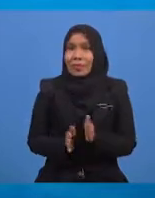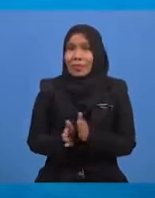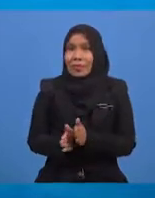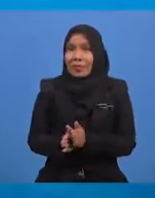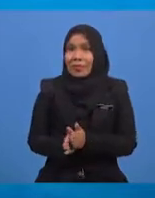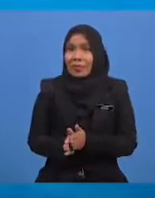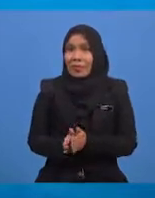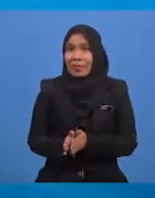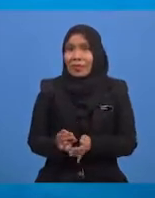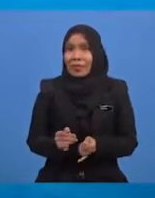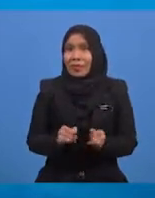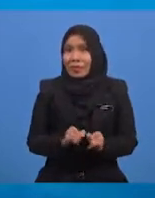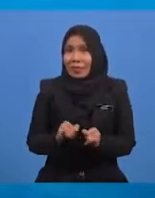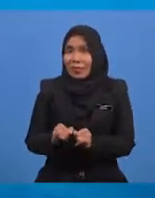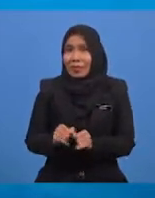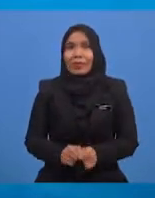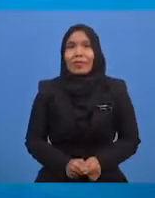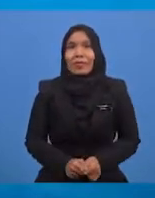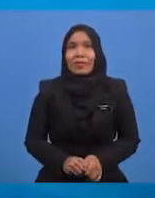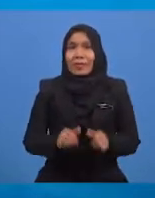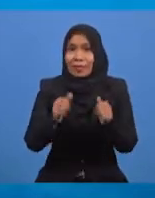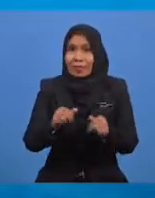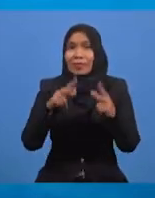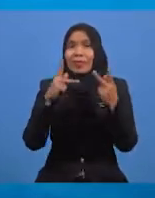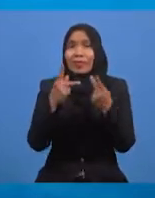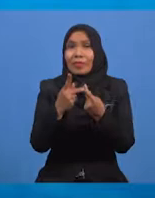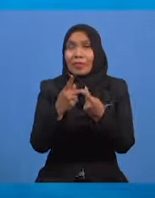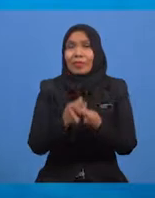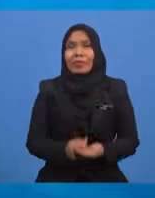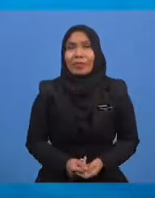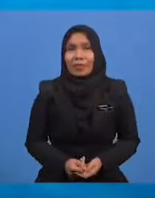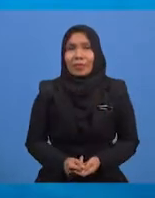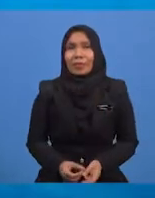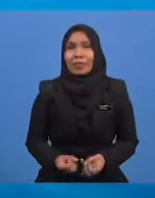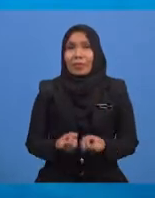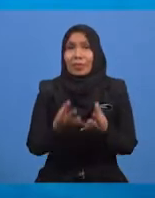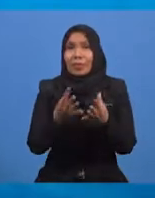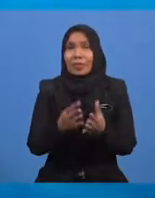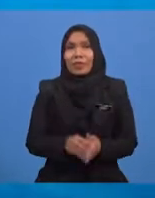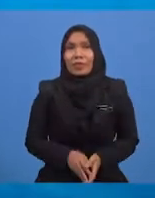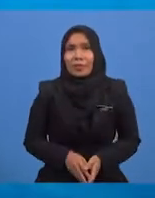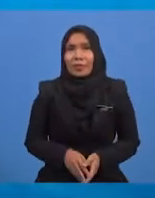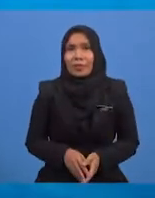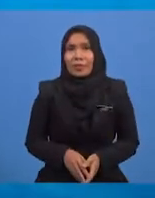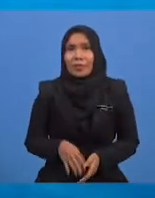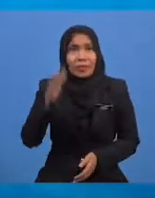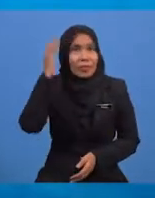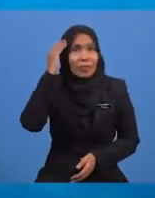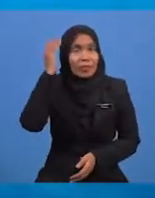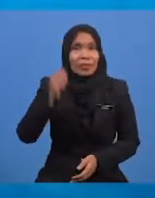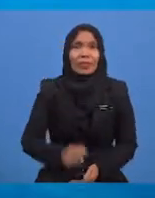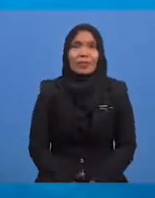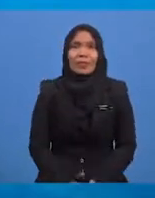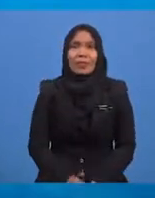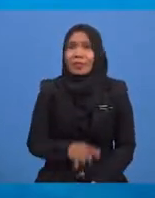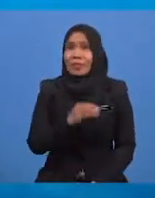tinggi, bermotivasi dan mampu bekerja sendiri. Oleh kerana ahli kumpulan ini adalah pakar dan mempunyai pengetahuan dan kemahiran